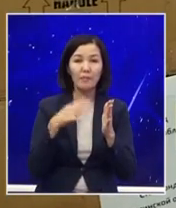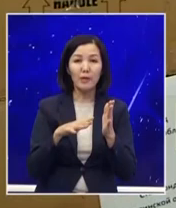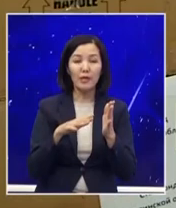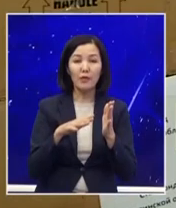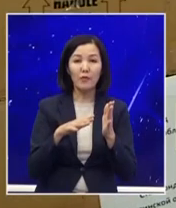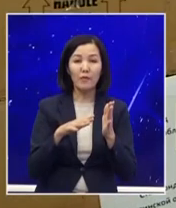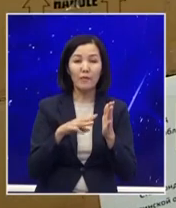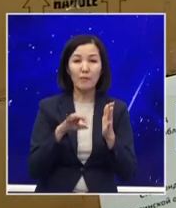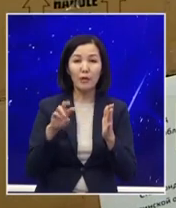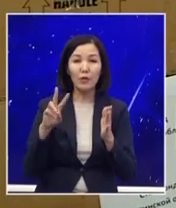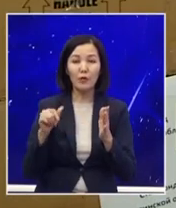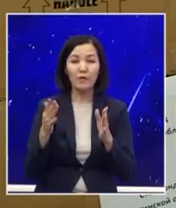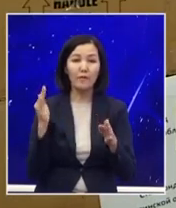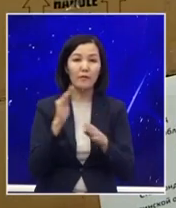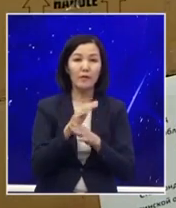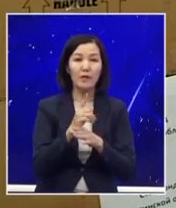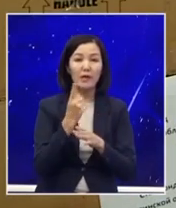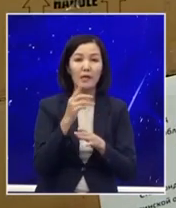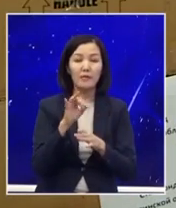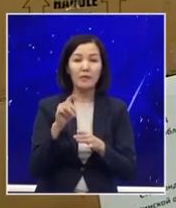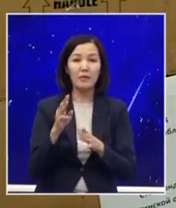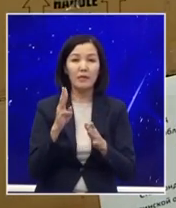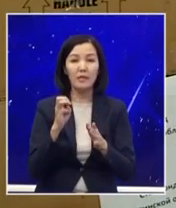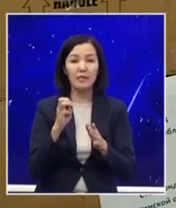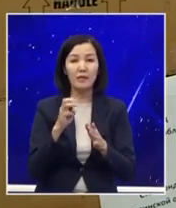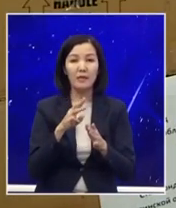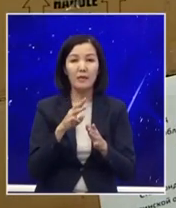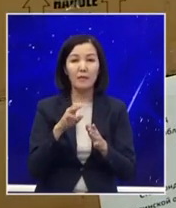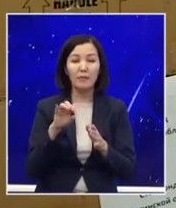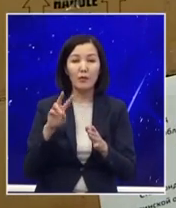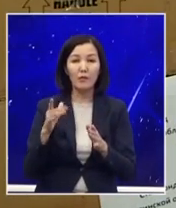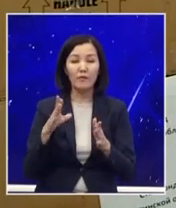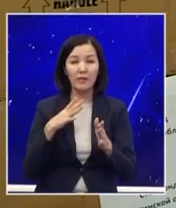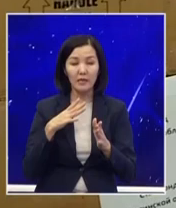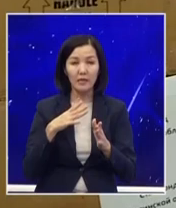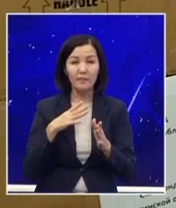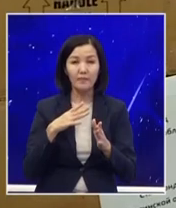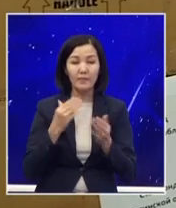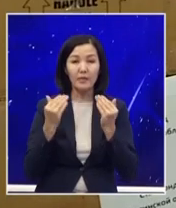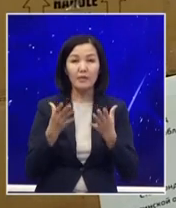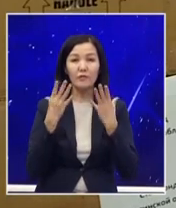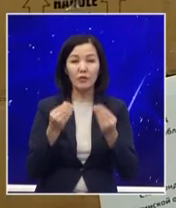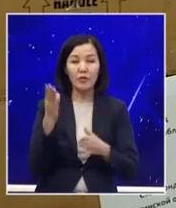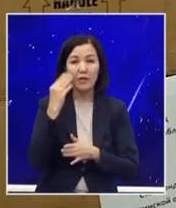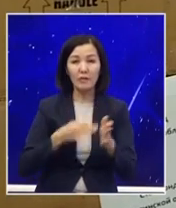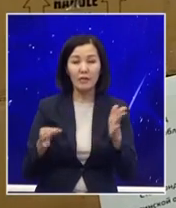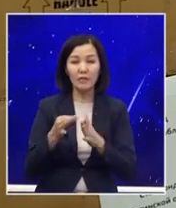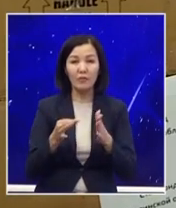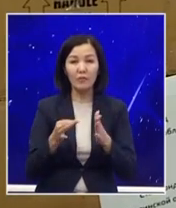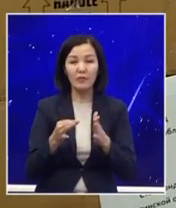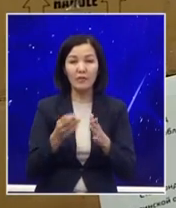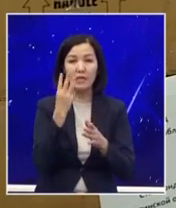объем стоимость составит 1 300 000 000 тенге. На сегодняшний день в Алматинской области сформирован